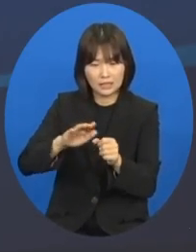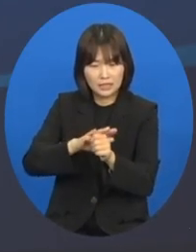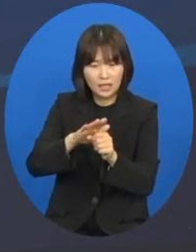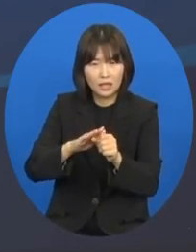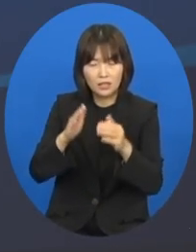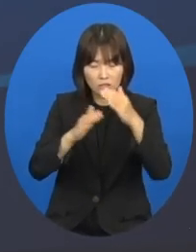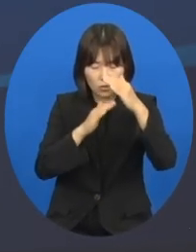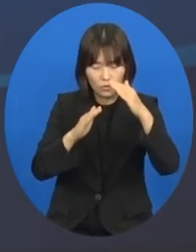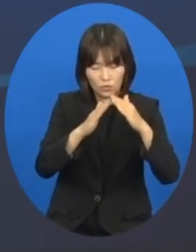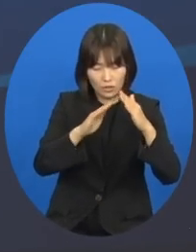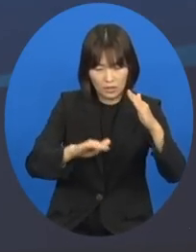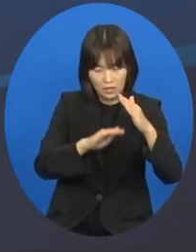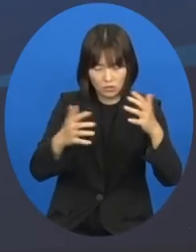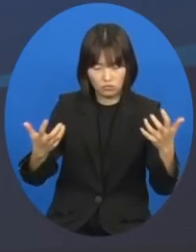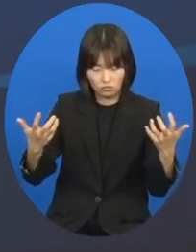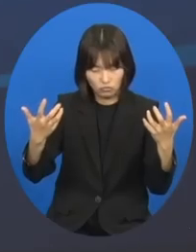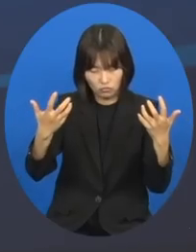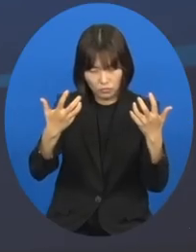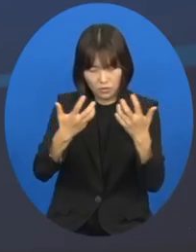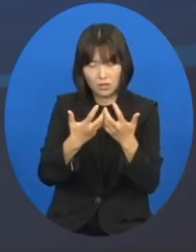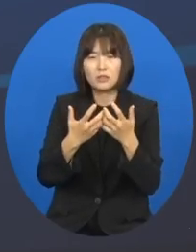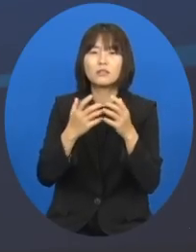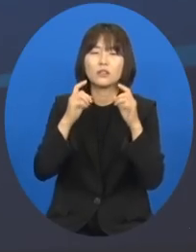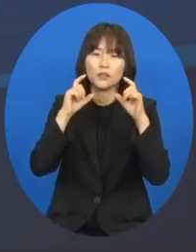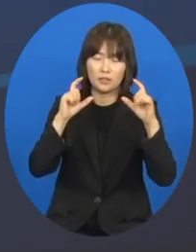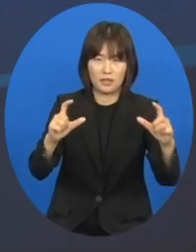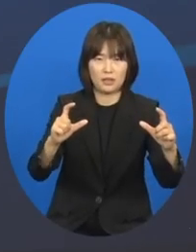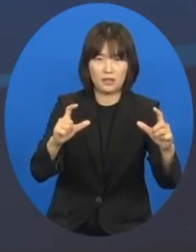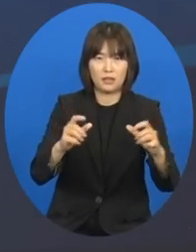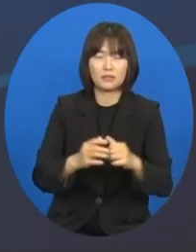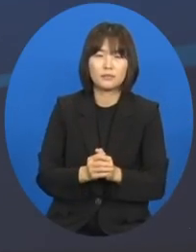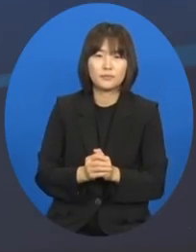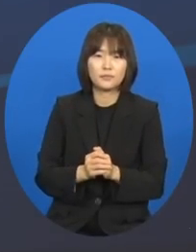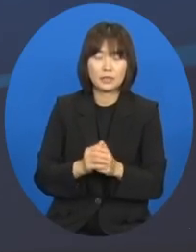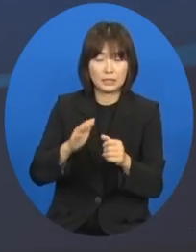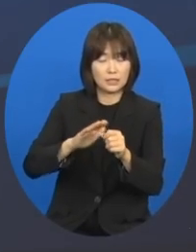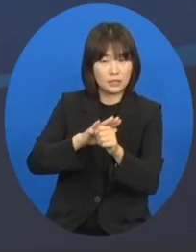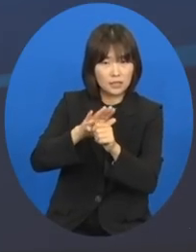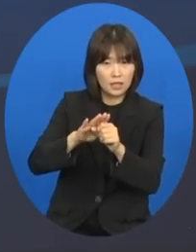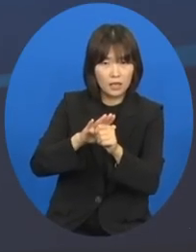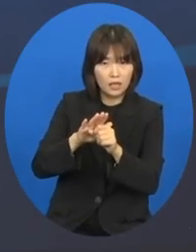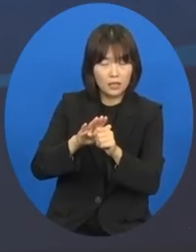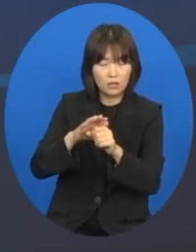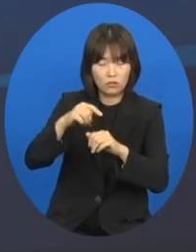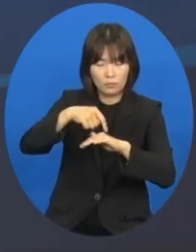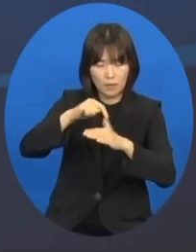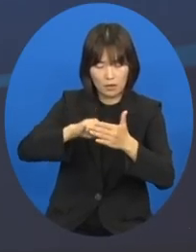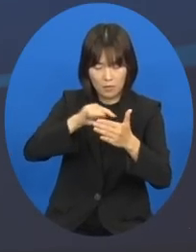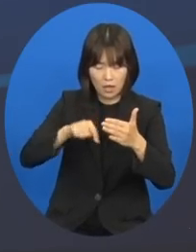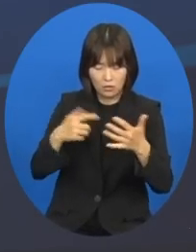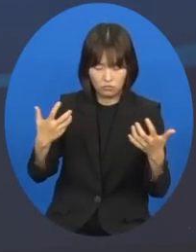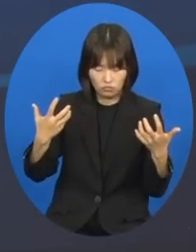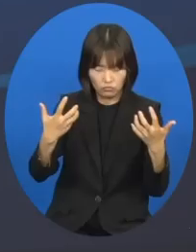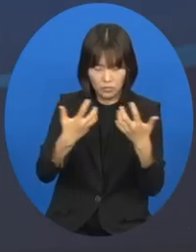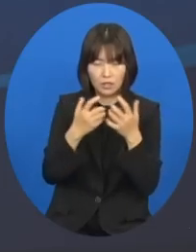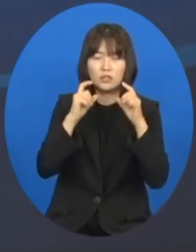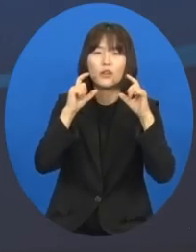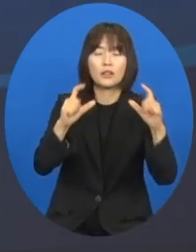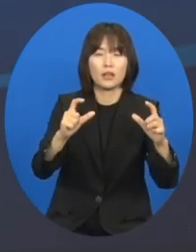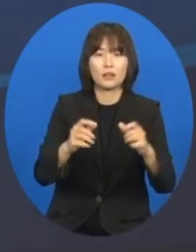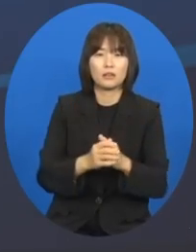가정 가운데 충만케 될지어다 그 사랑이 우리의 심령 가운데 충만케대를 지어다